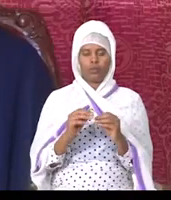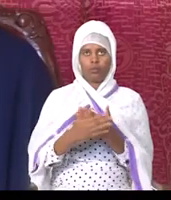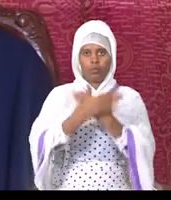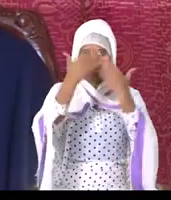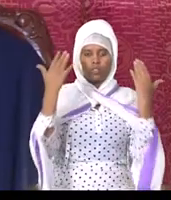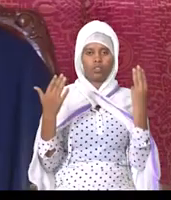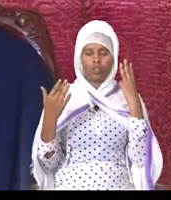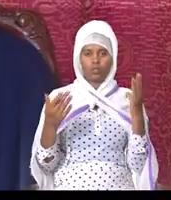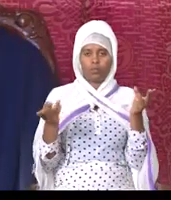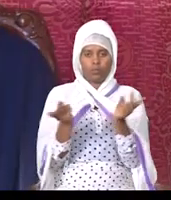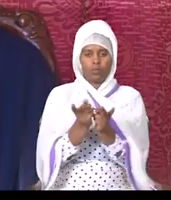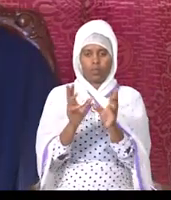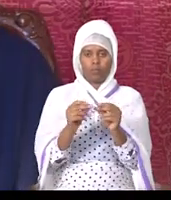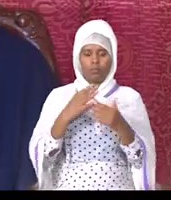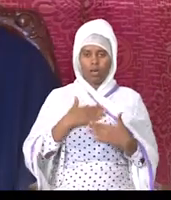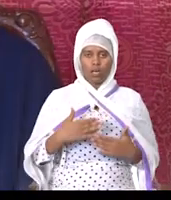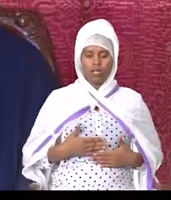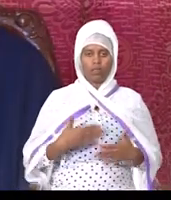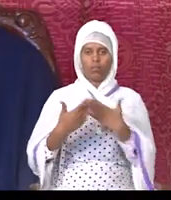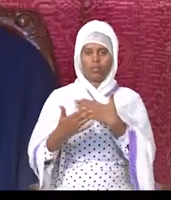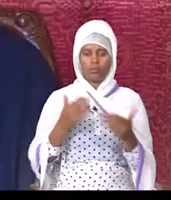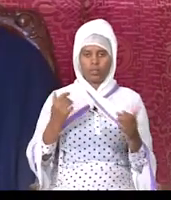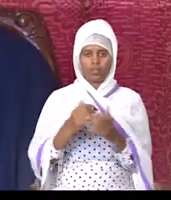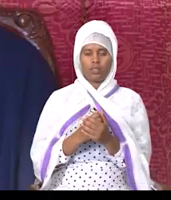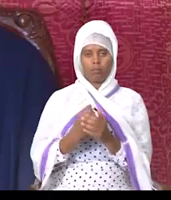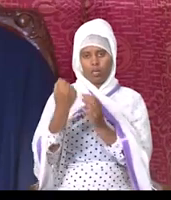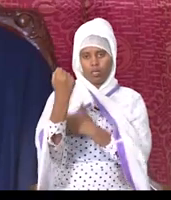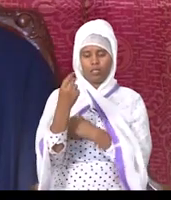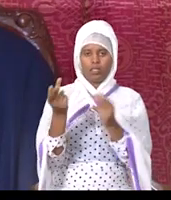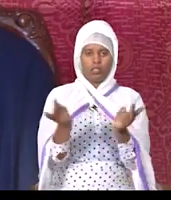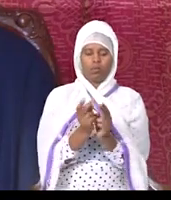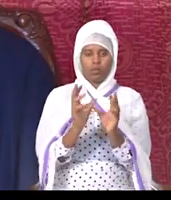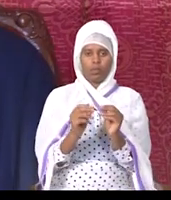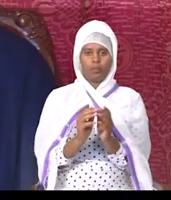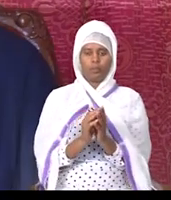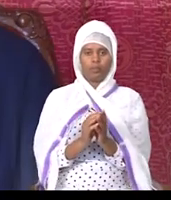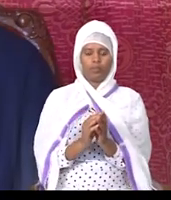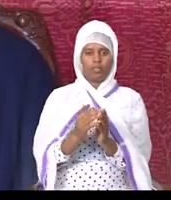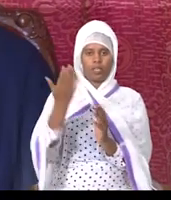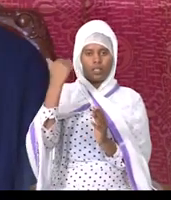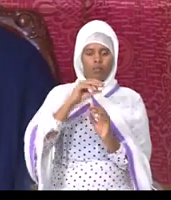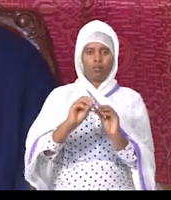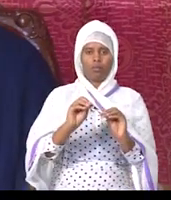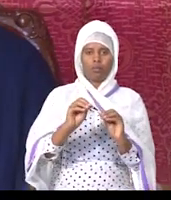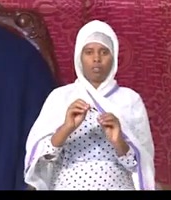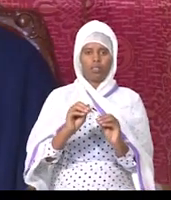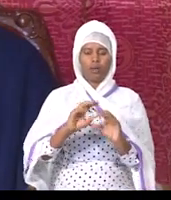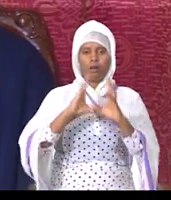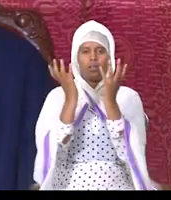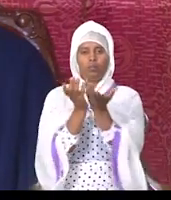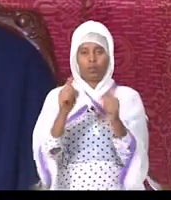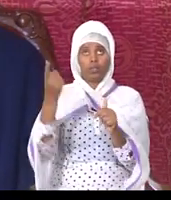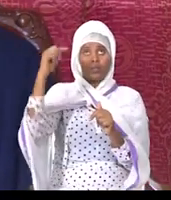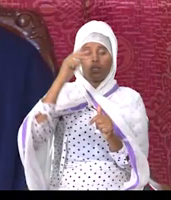ሰለስትነትን መግለፂ ወይ ከዓ መምህር ኣነ እየ ከምኡ ድማ ናይ ትሩፋት ናይ ትሩፋት ማለት እዩ ናይ ትሩፋት መምህር ኣነ እየ ማለት ክርስቶስ ኣምላኽ ናብዛ